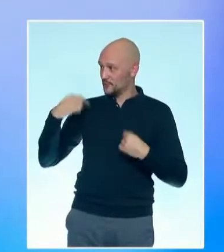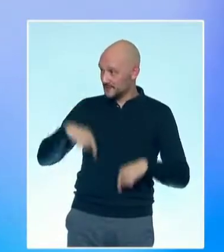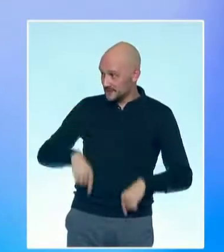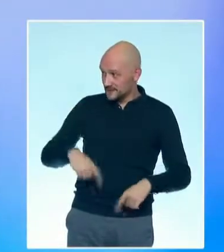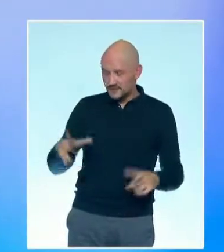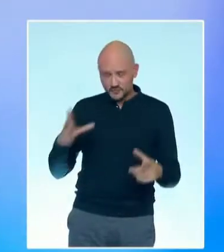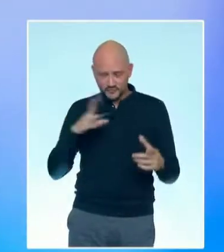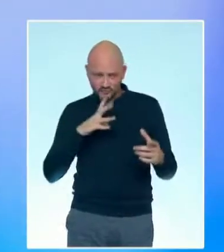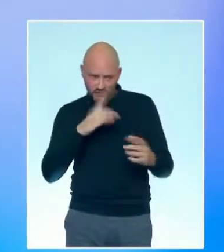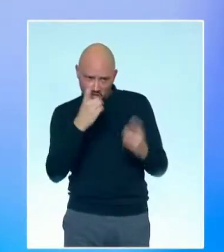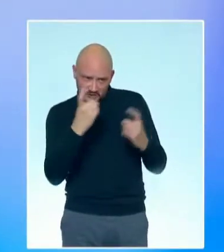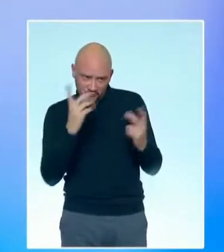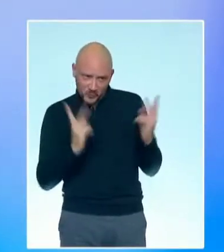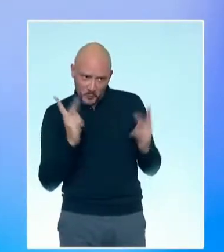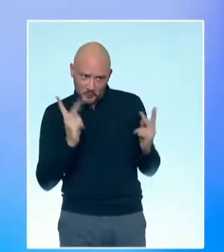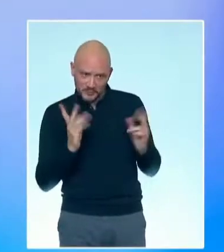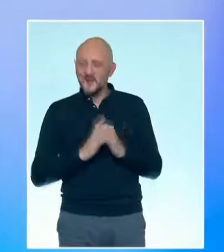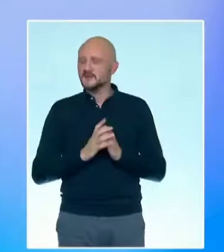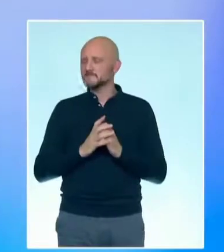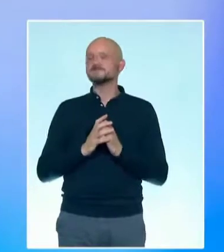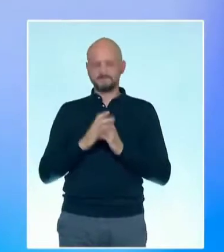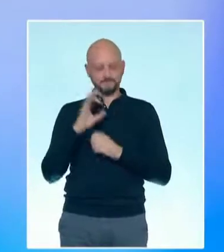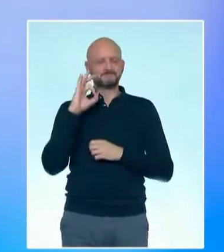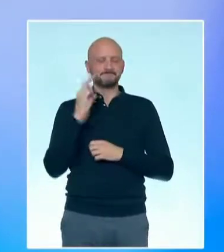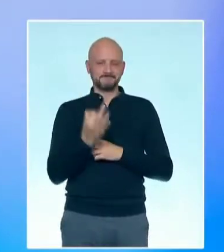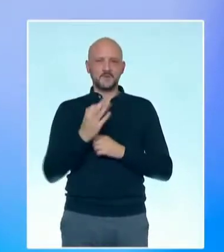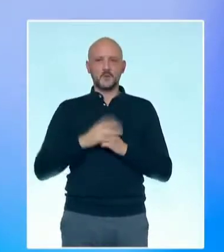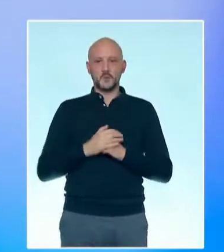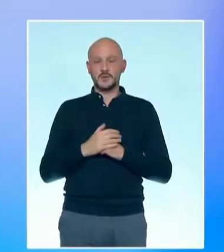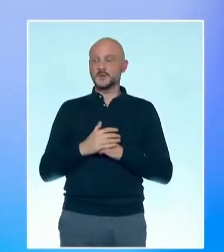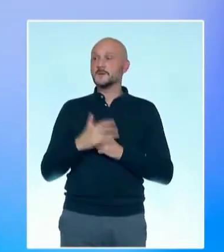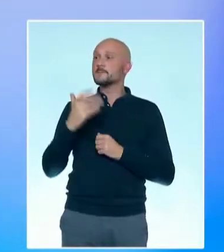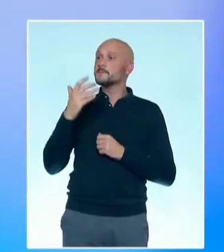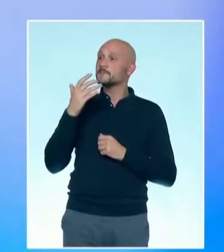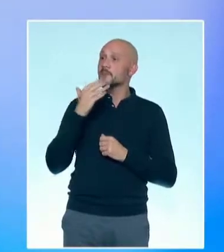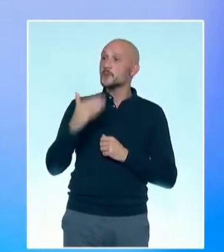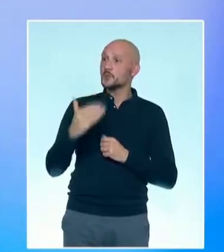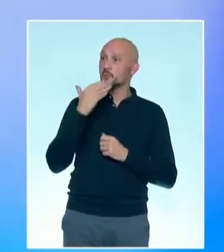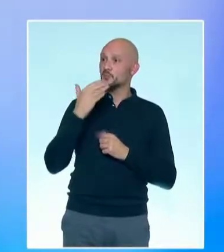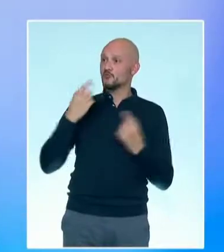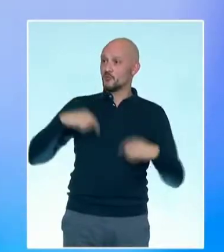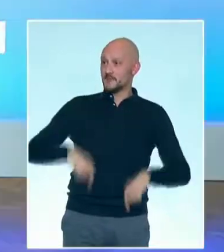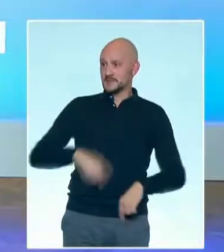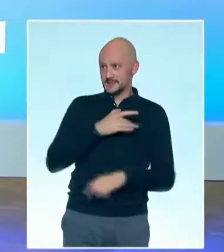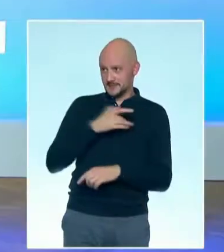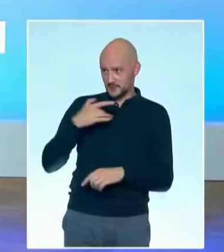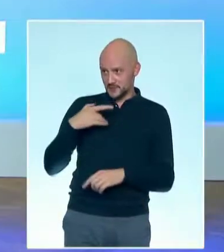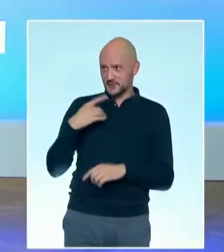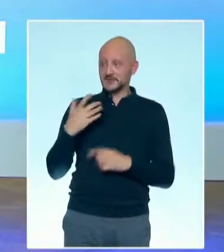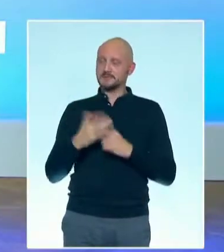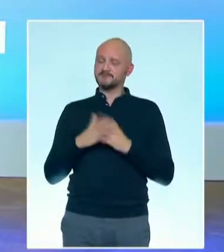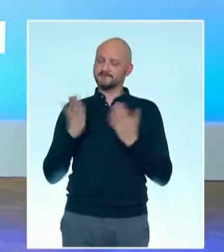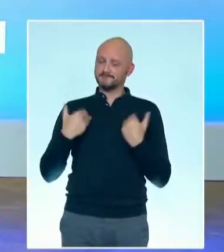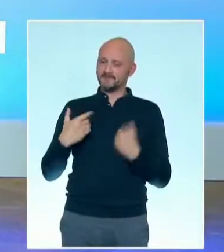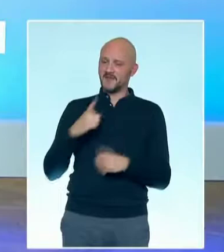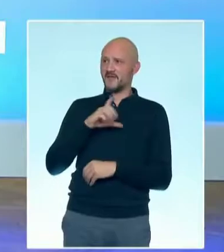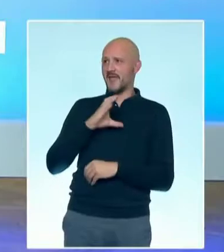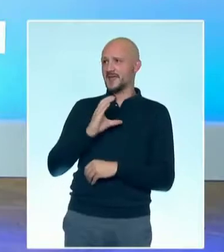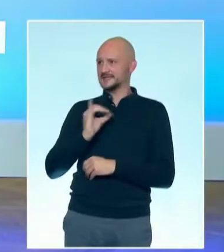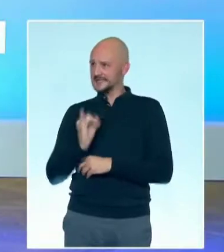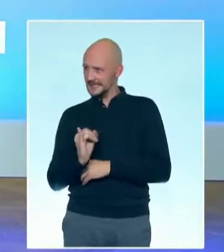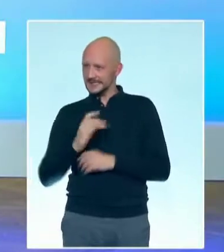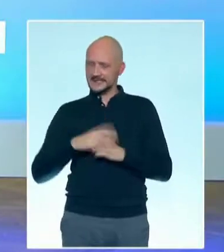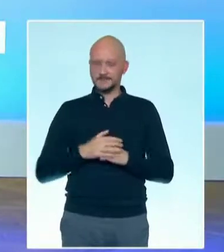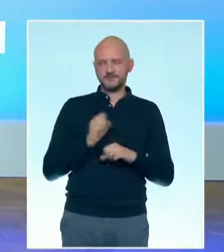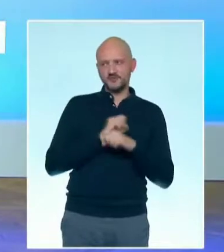bien. Bonsoir, monsieur le Premier ministre. Bonsoir, monsieur le ministre de la Santé, Camille Collin pour TF1 et LCI. J'ai deux questions à propos